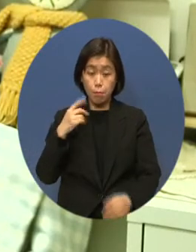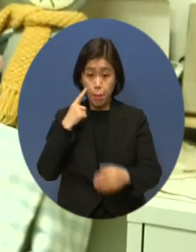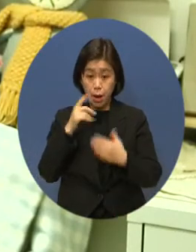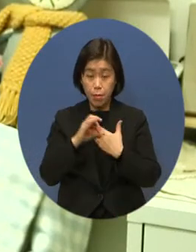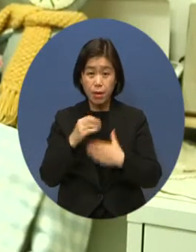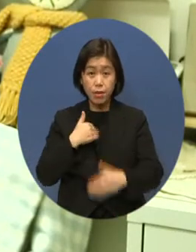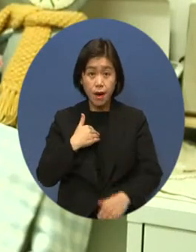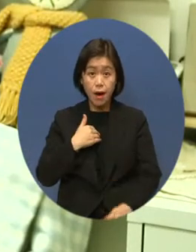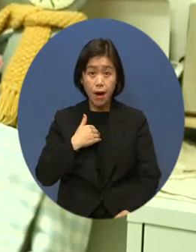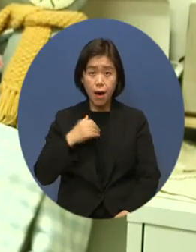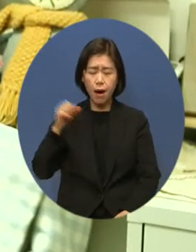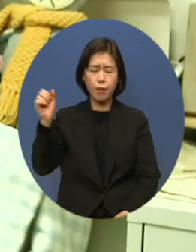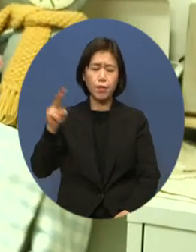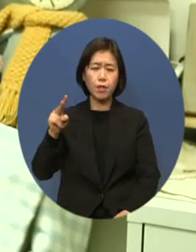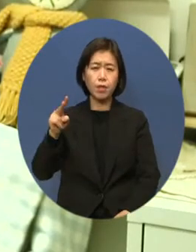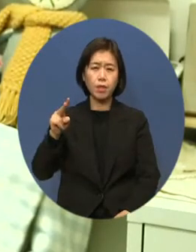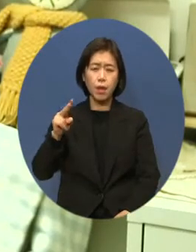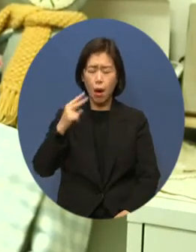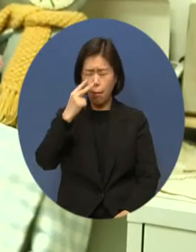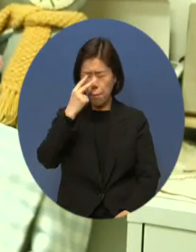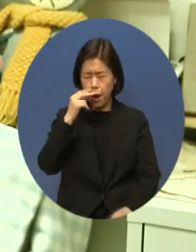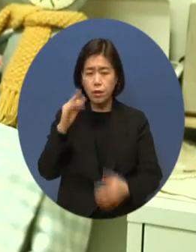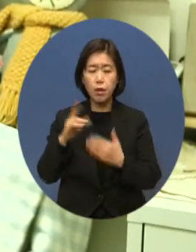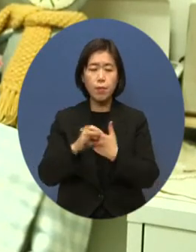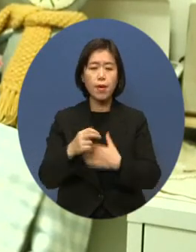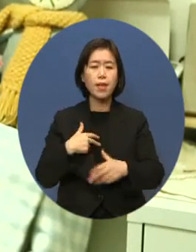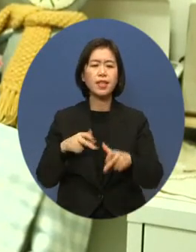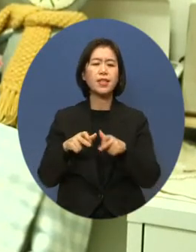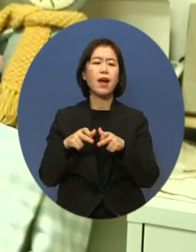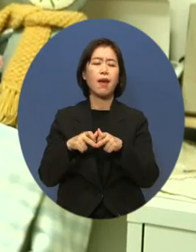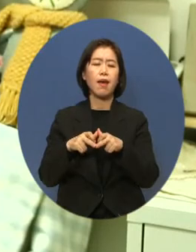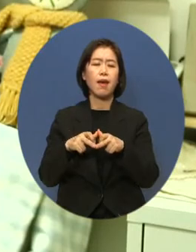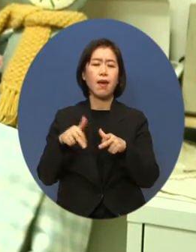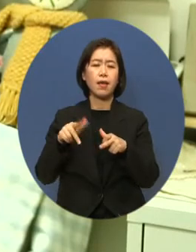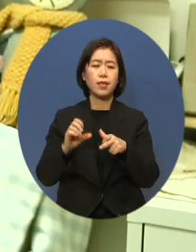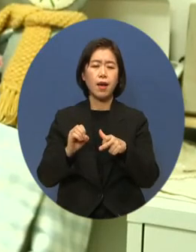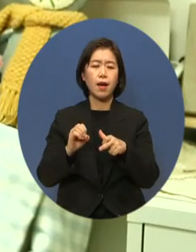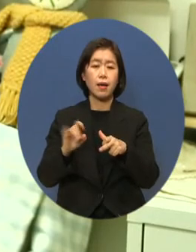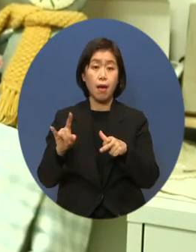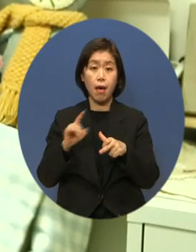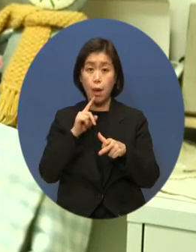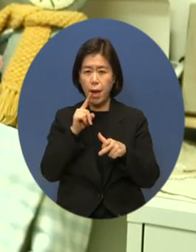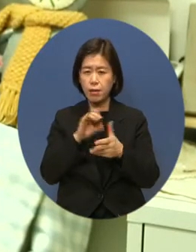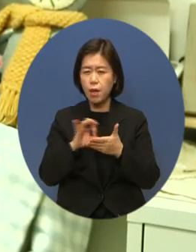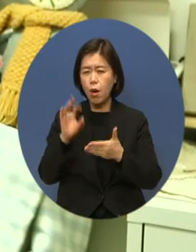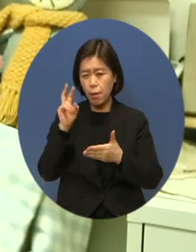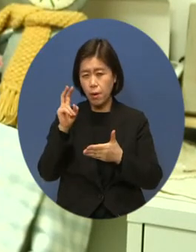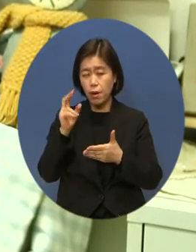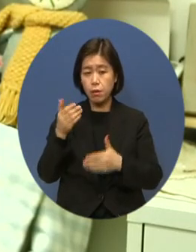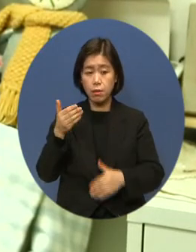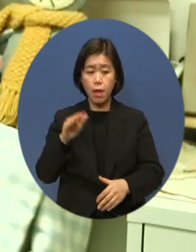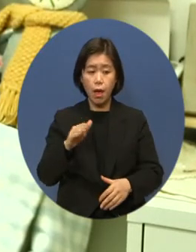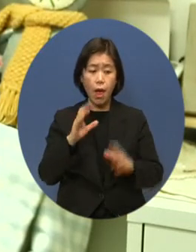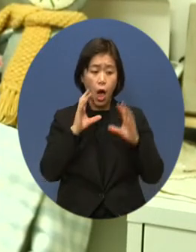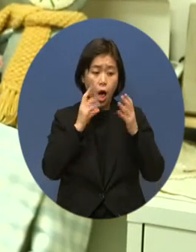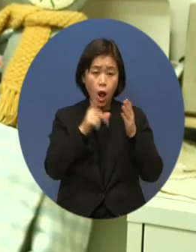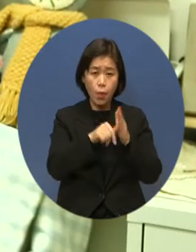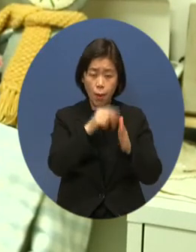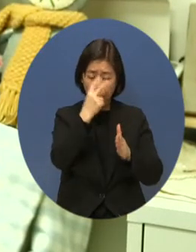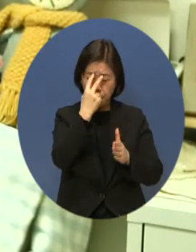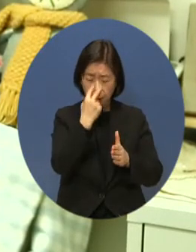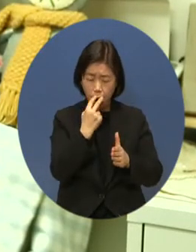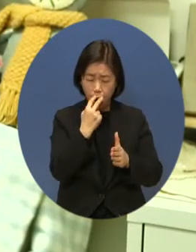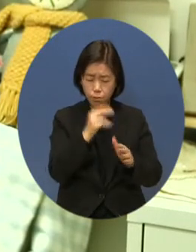그게 내가 장애가 있다 이렇게 받아들일 수 있는데 그 친구들은 그